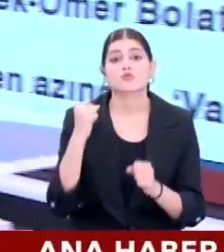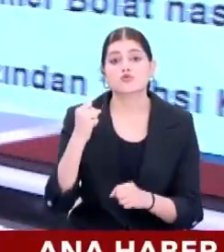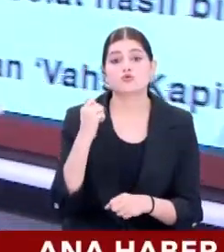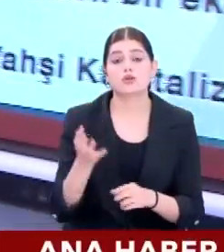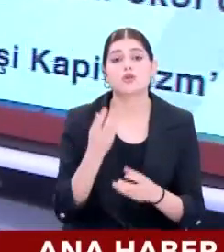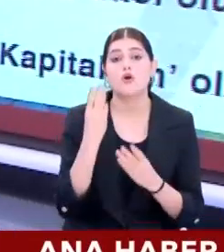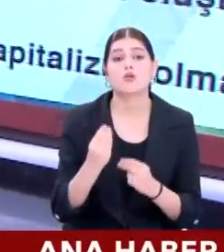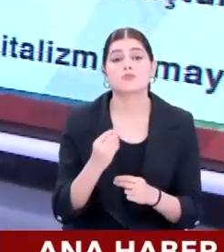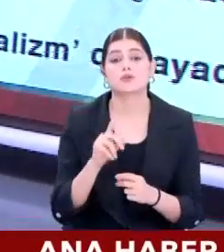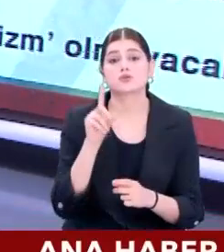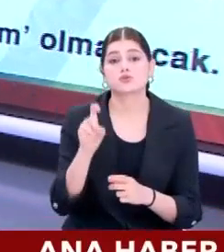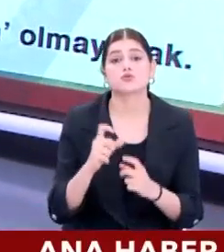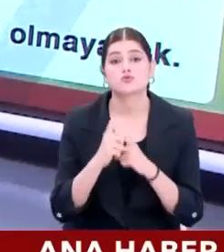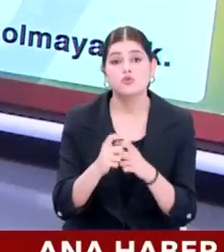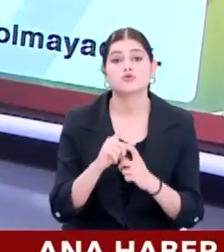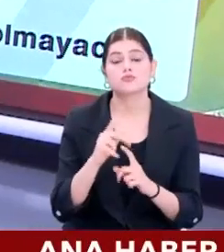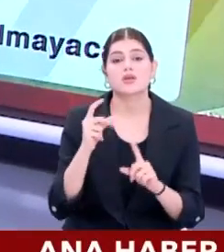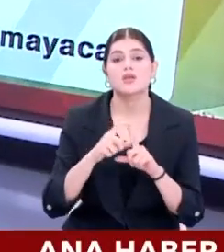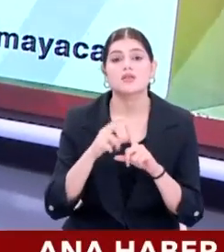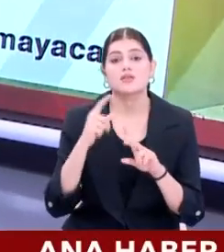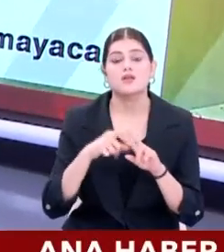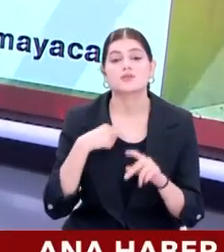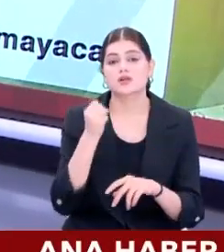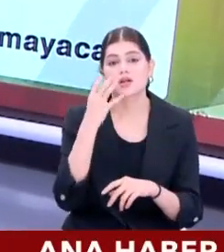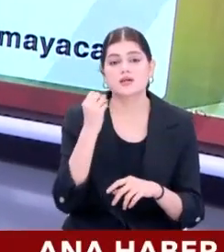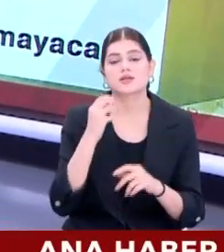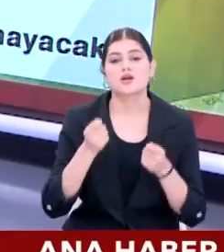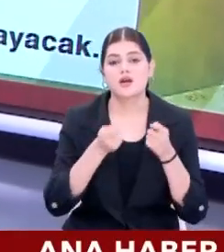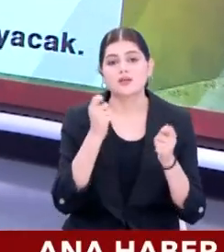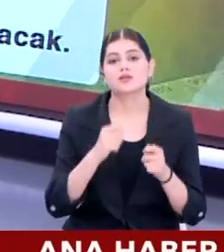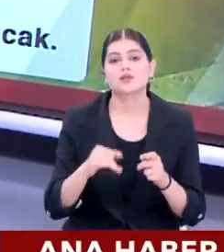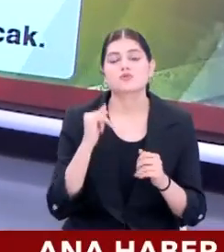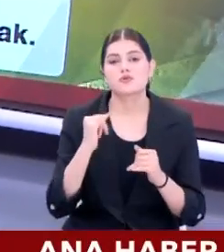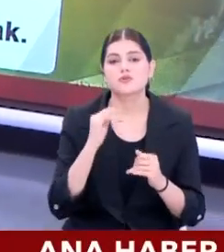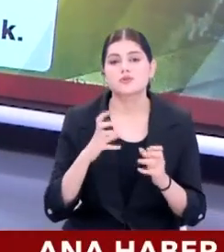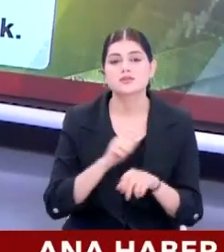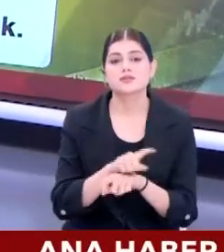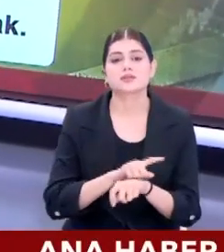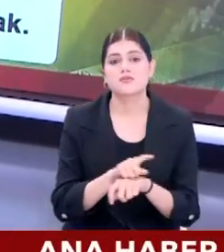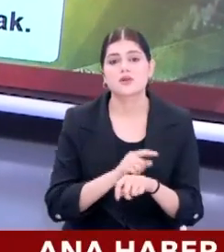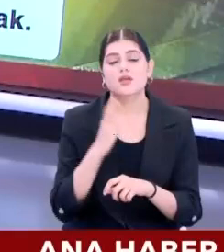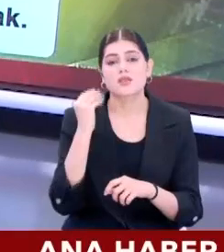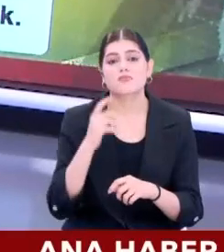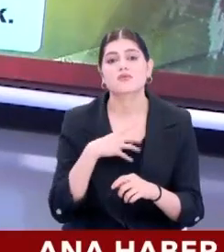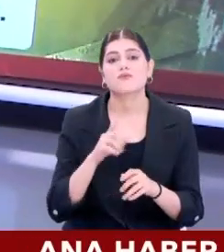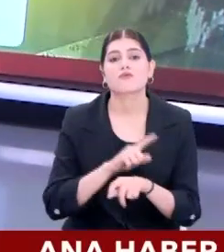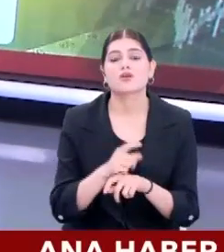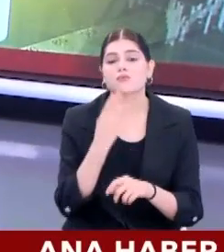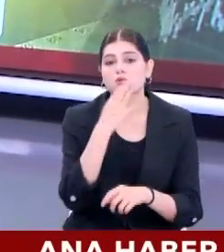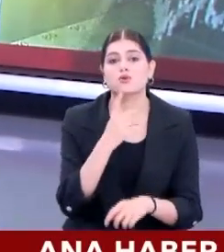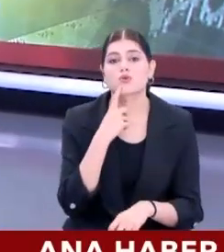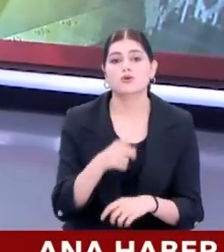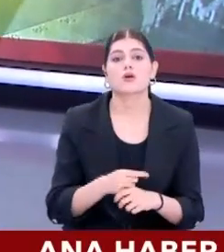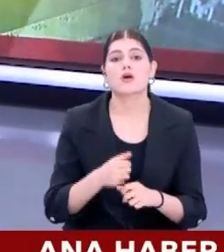ne kadar olmalı sorusu hakikaten iddialı bir soru ama biz gazeteciler bazen kuramsar olarak zaman anlamında da Ee o kadar vaktimiz de yok